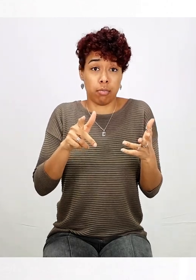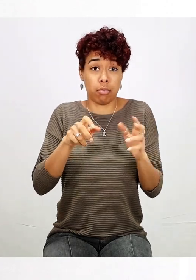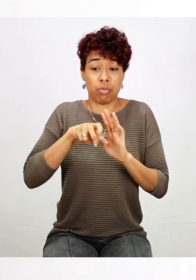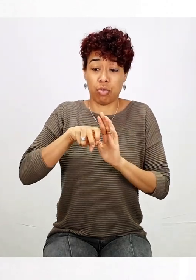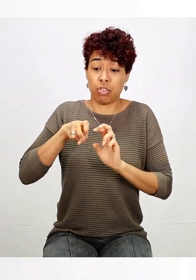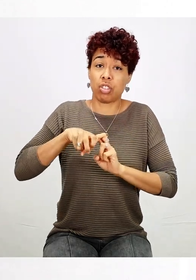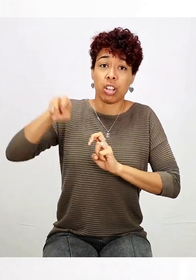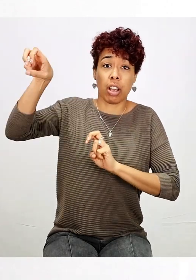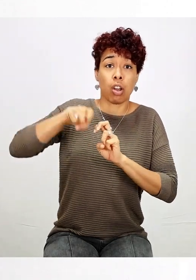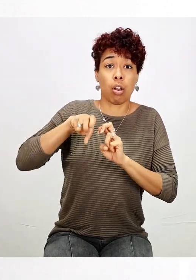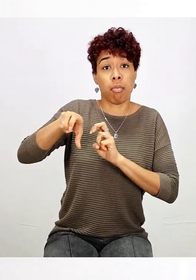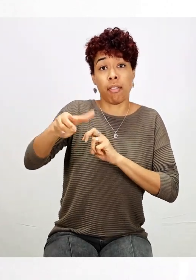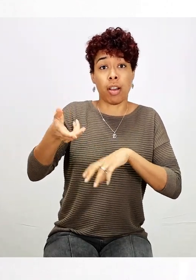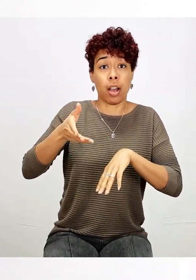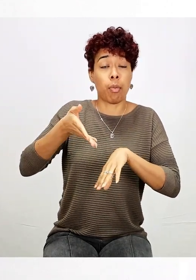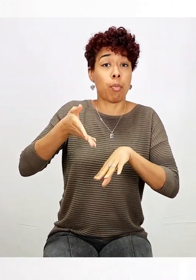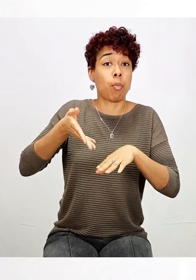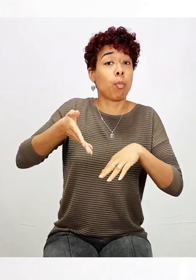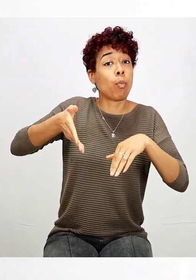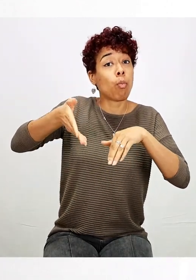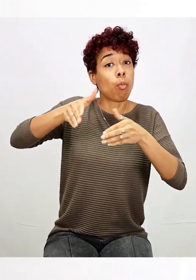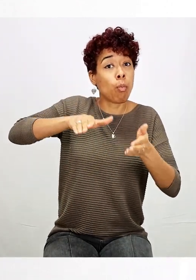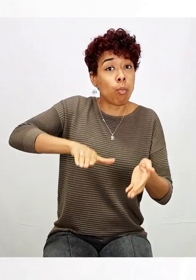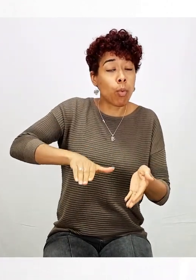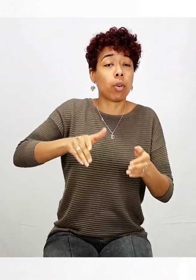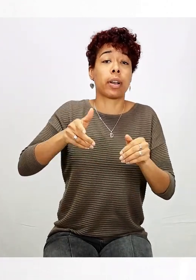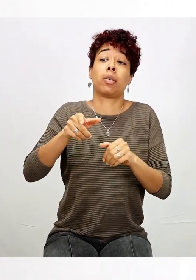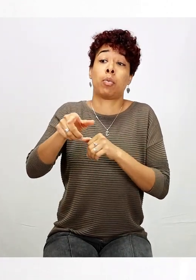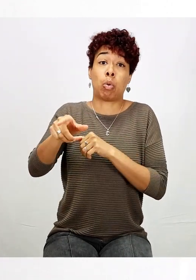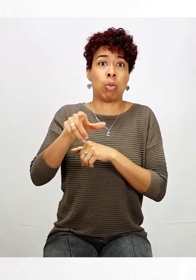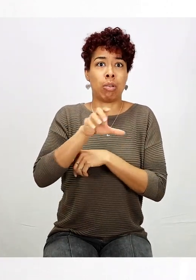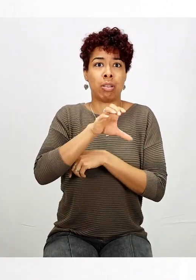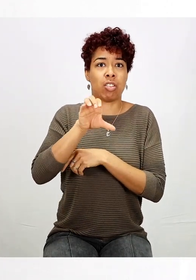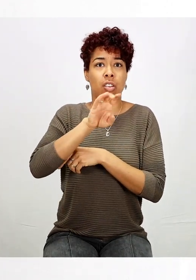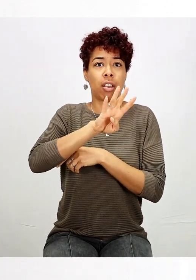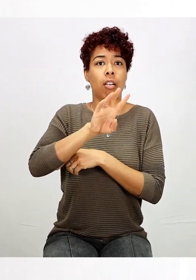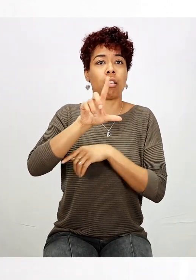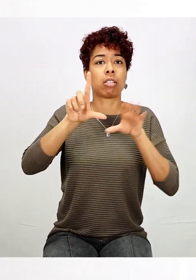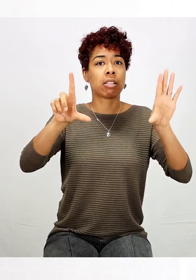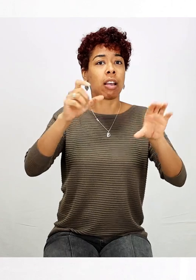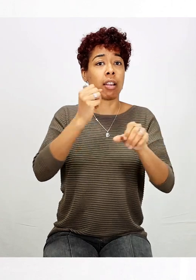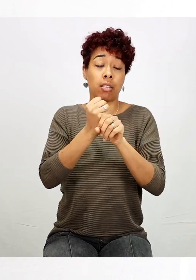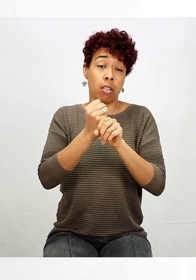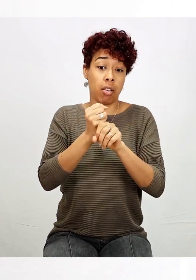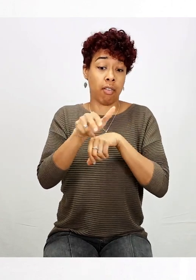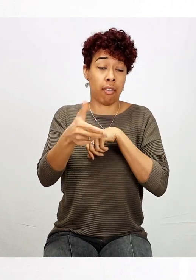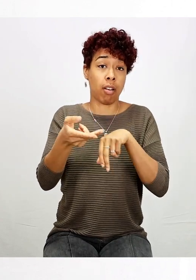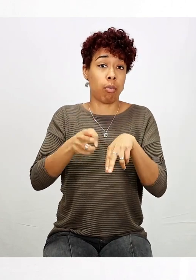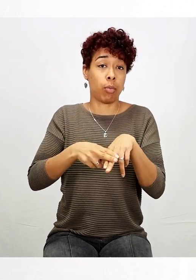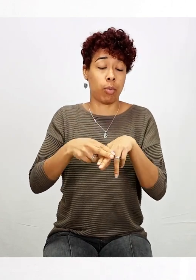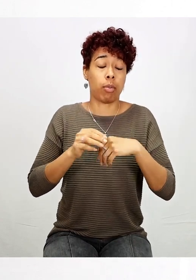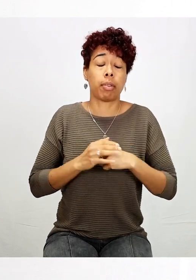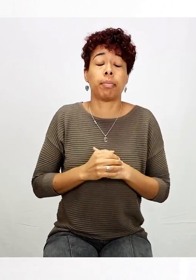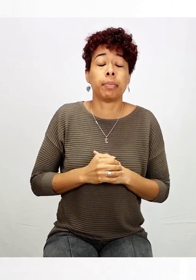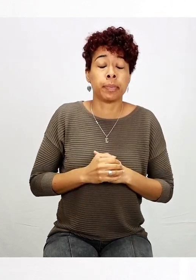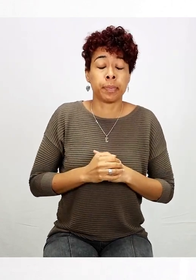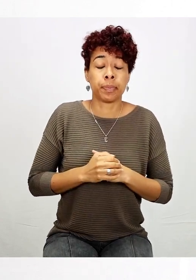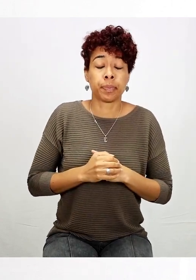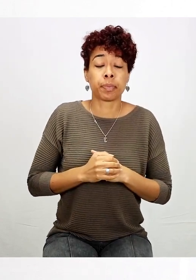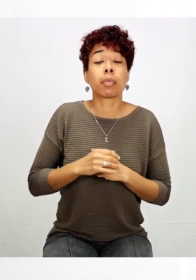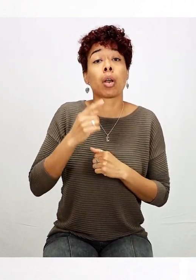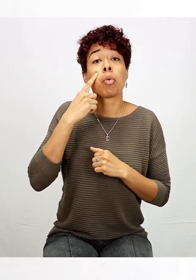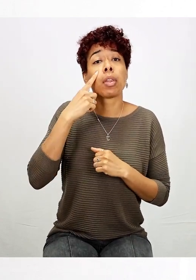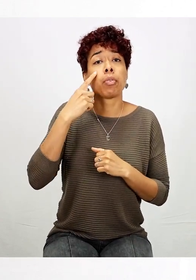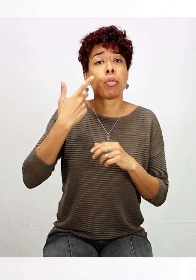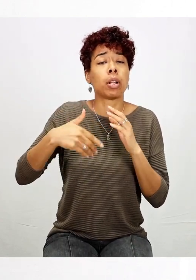Il a 147 ans à ce moment-là et il va bientôt être repris par le Seigneur. Et on a vu la fois passée qu'il va